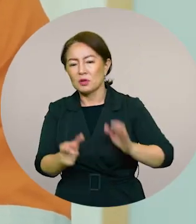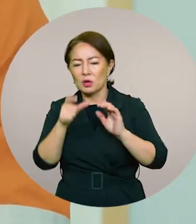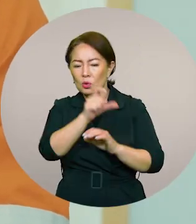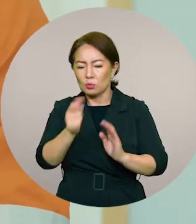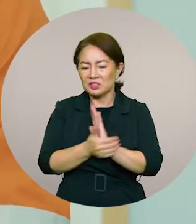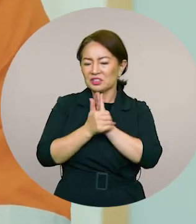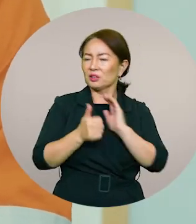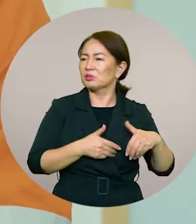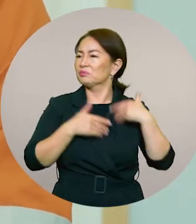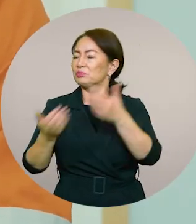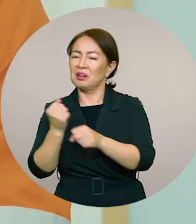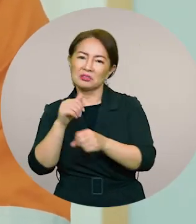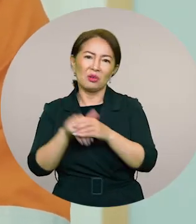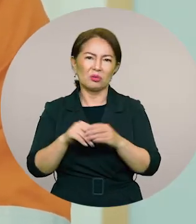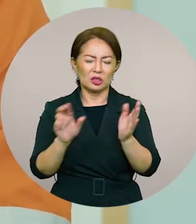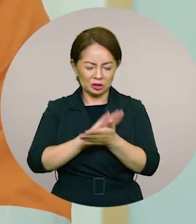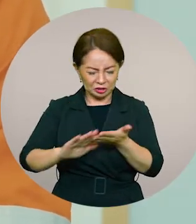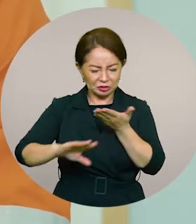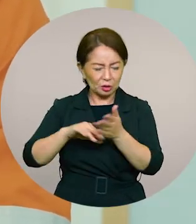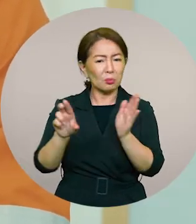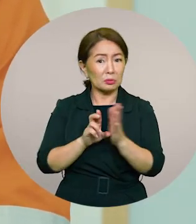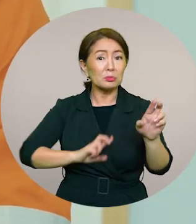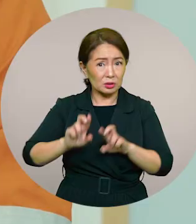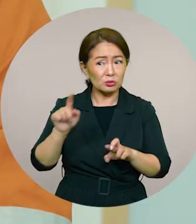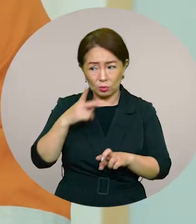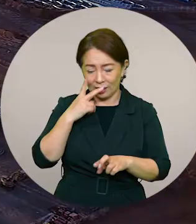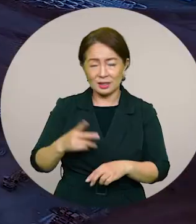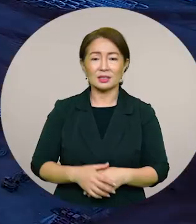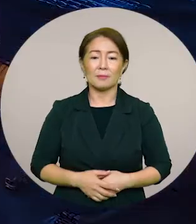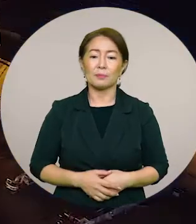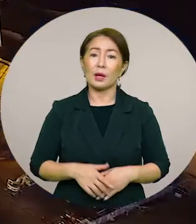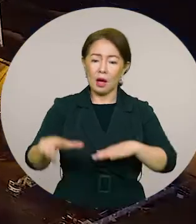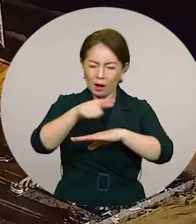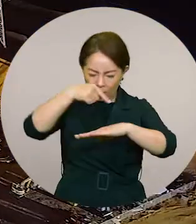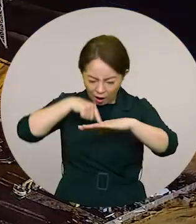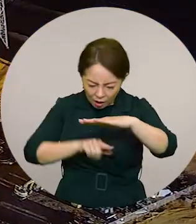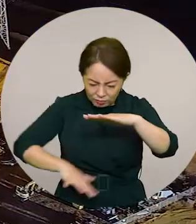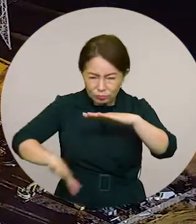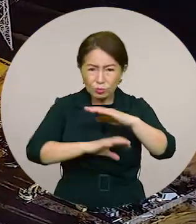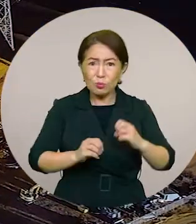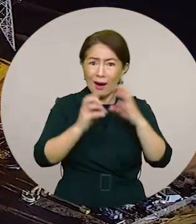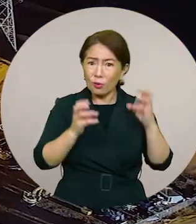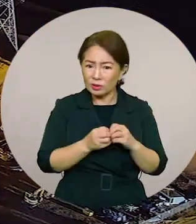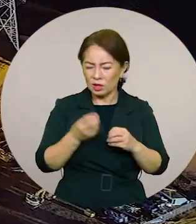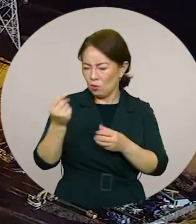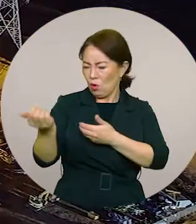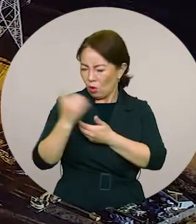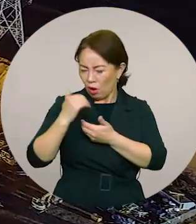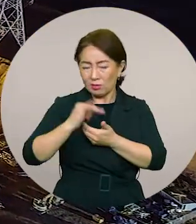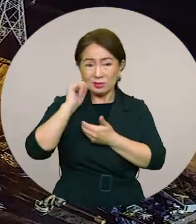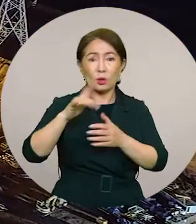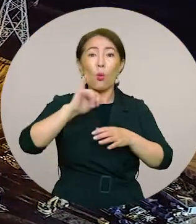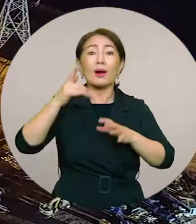ур чадвараар экспорт хийх бас шинэлэг ийм боломжууд бизнес гэж харж байна. Гүний уурхай байгуулахад их хэмжээний хөрөнгө оруулалт уурхай